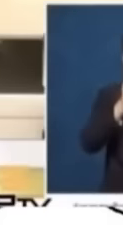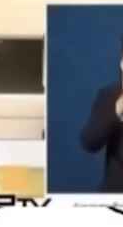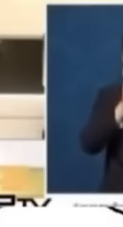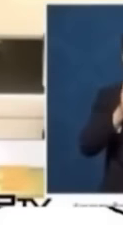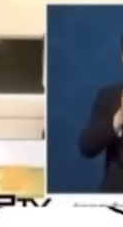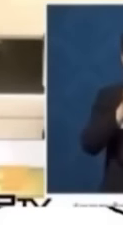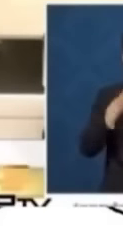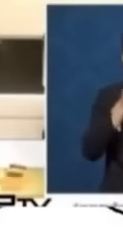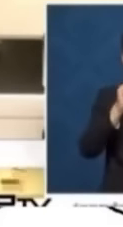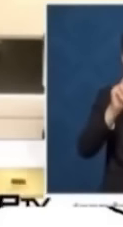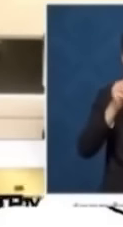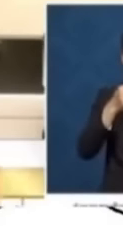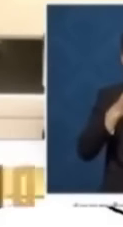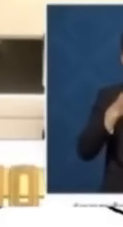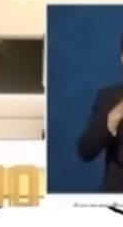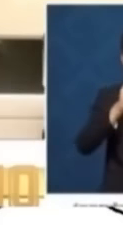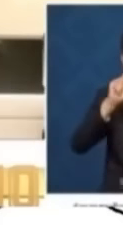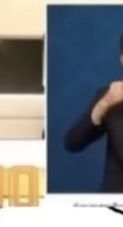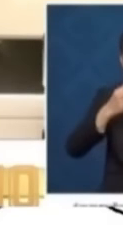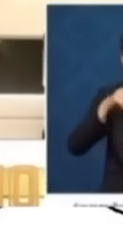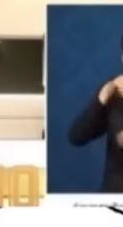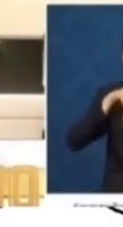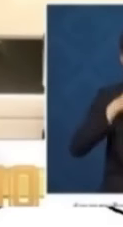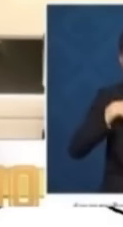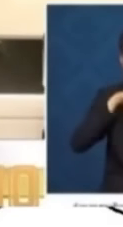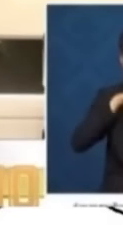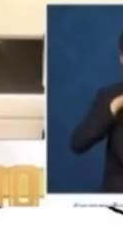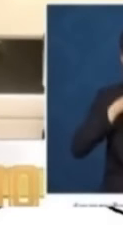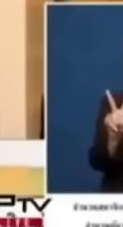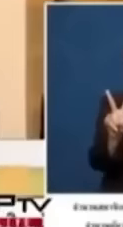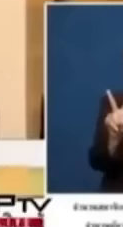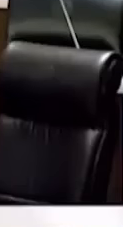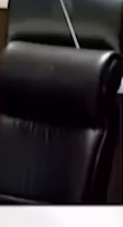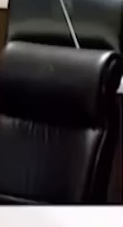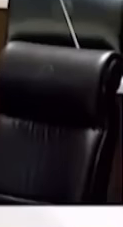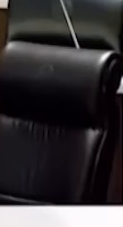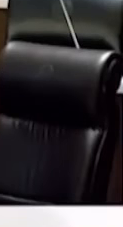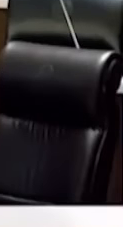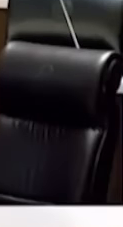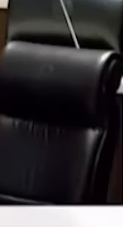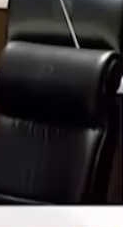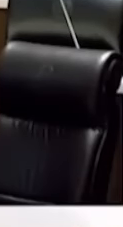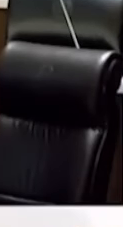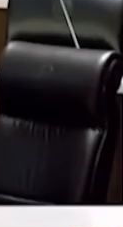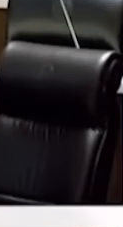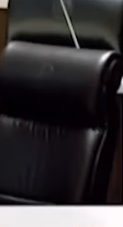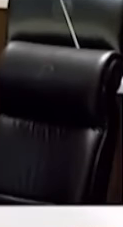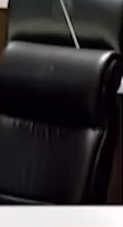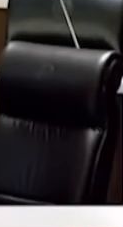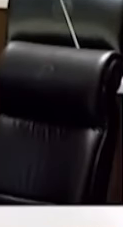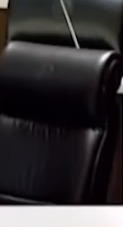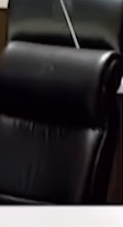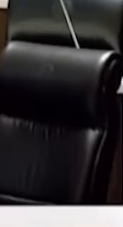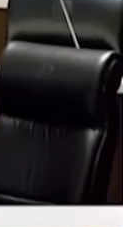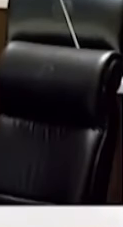นายอัคระแสงคีรีโลวีระ อยู่ครับอยู่ในใจเสมอครับนะผมเองก็ไม่อยากให้ไปถึงการลงมติแต่ไงผมขอทราบ